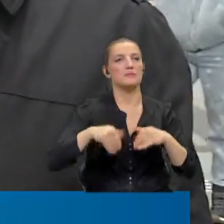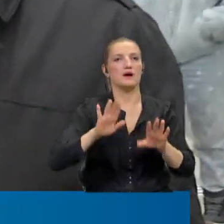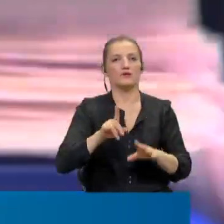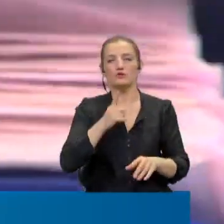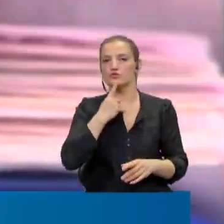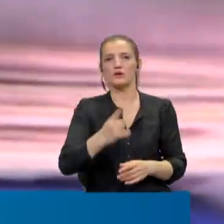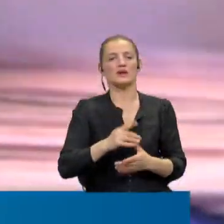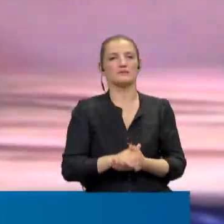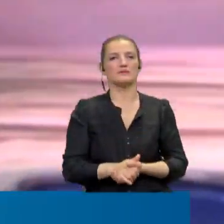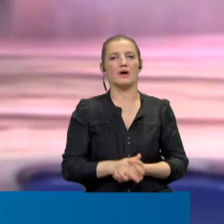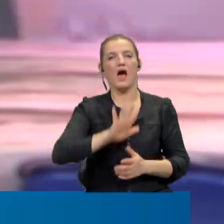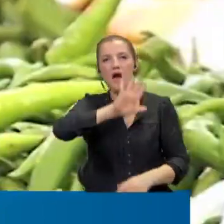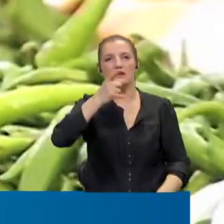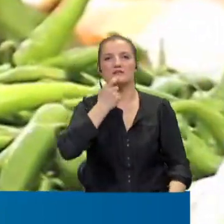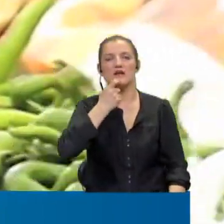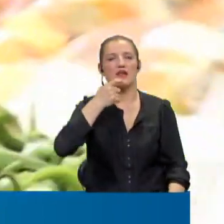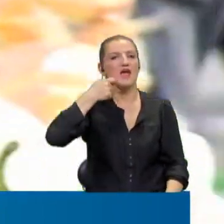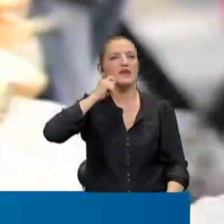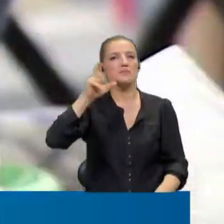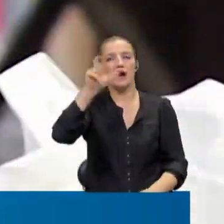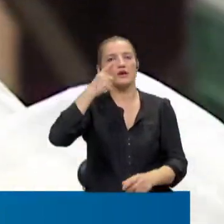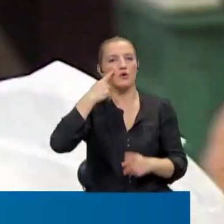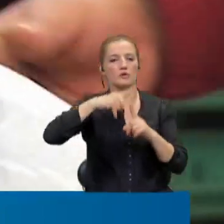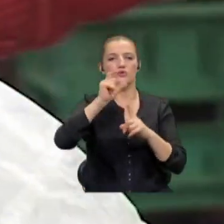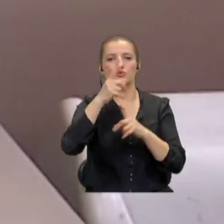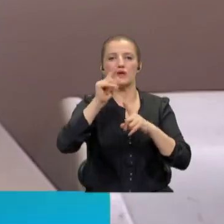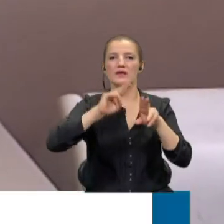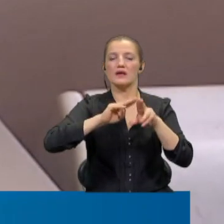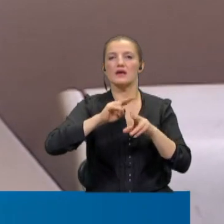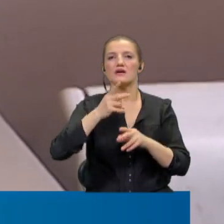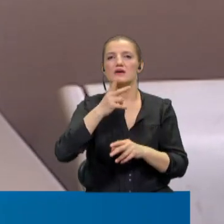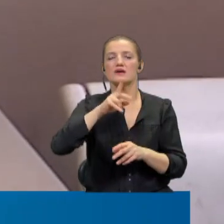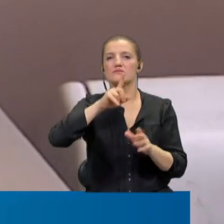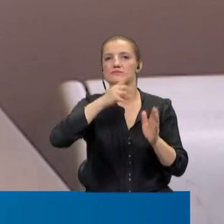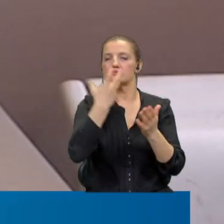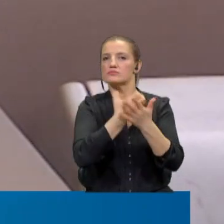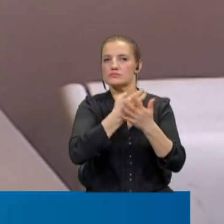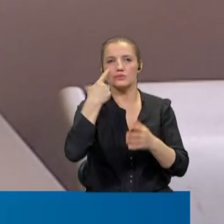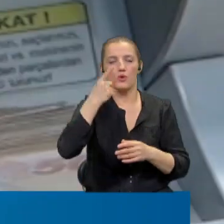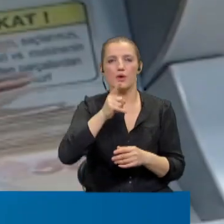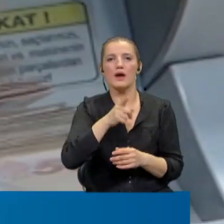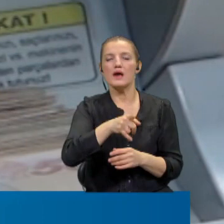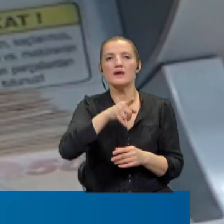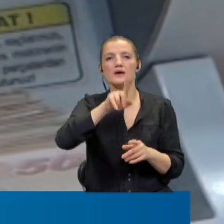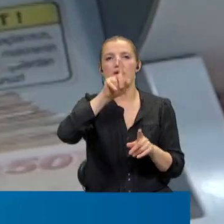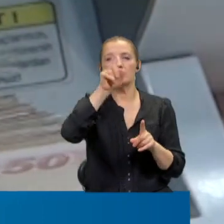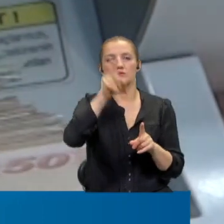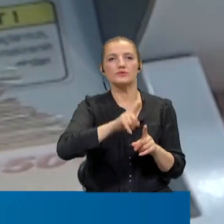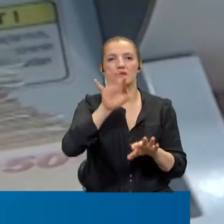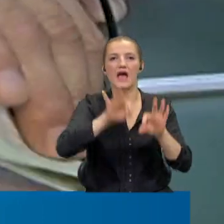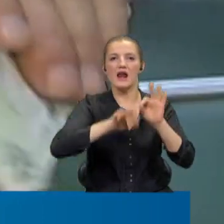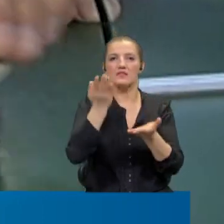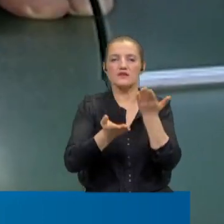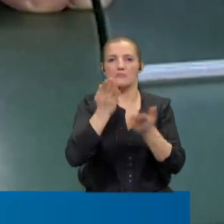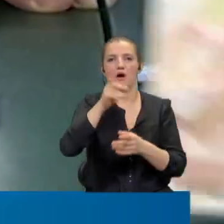bunu söyleyelim her yıl Ekim ayında TÜİK verilerine göre 12 aylık ortalamayla üretici fiyat artışına göre belirleniyor Yeniden